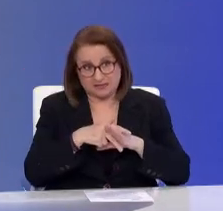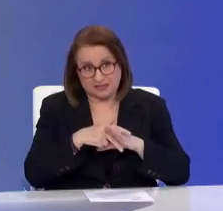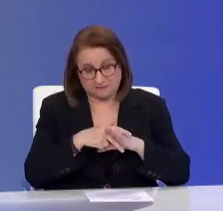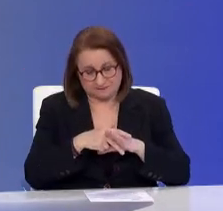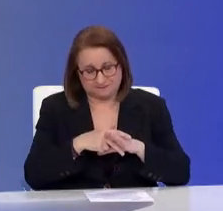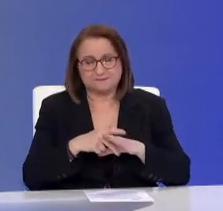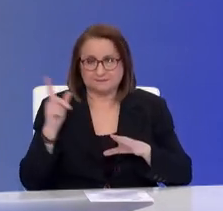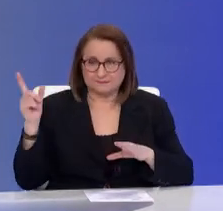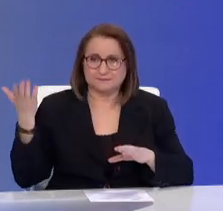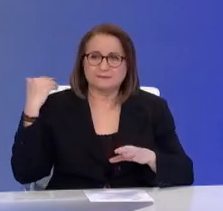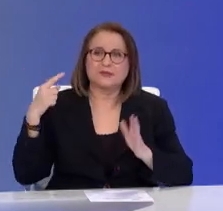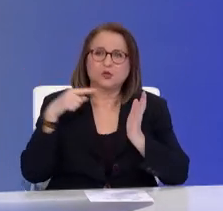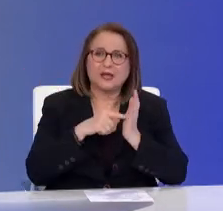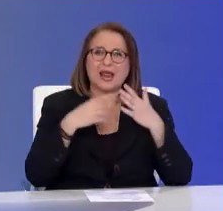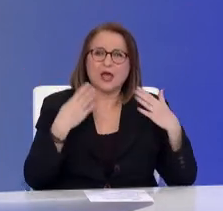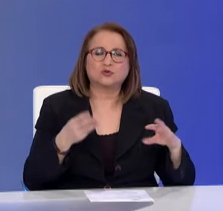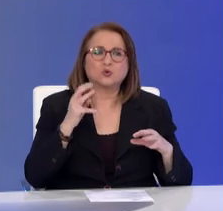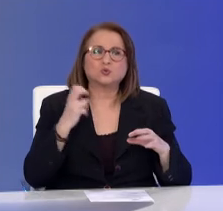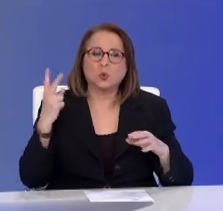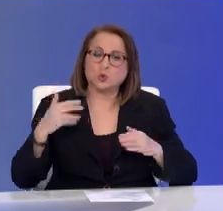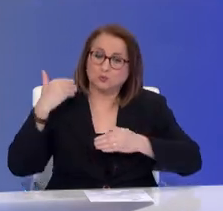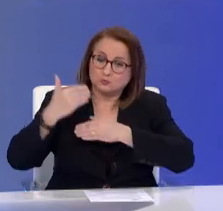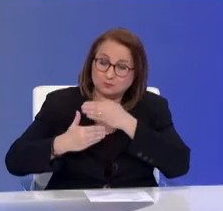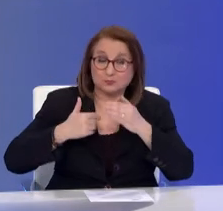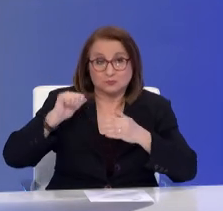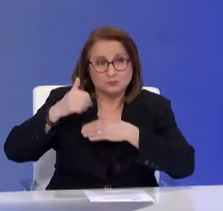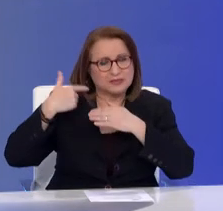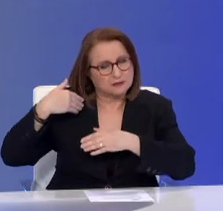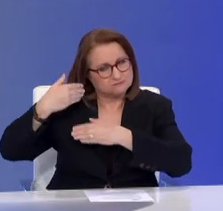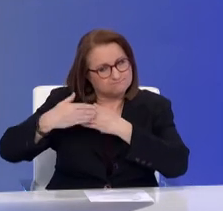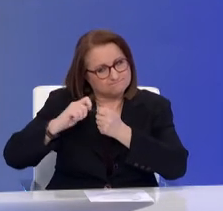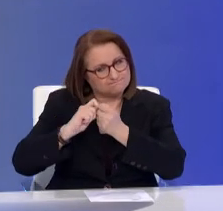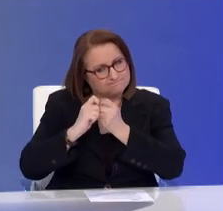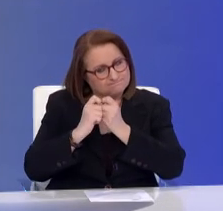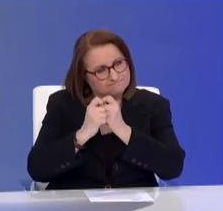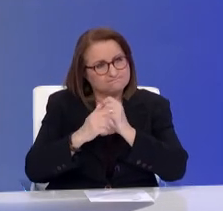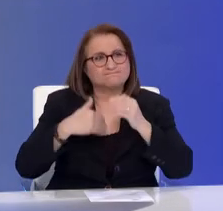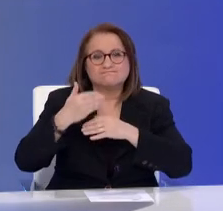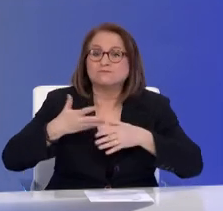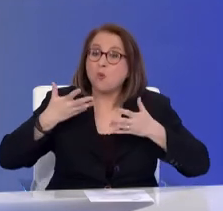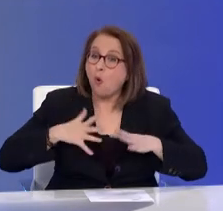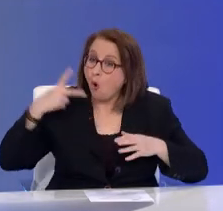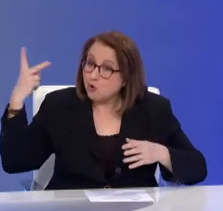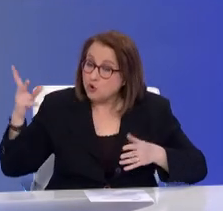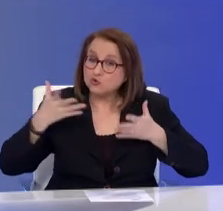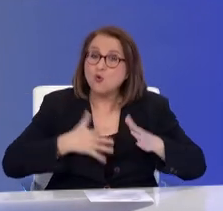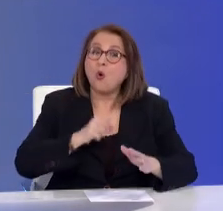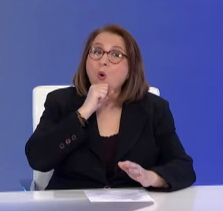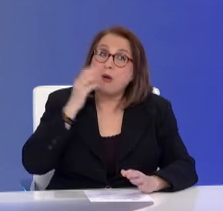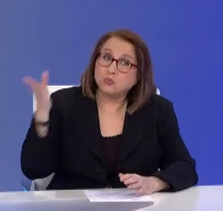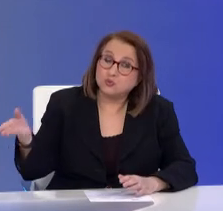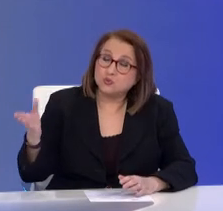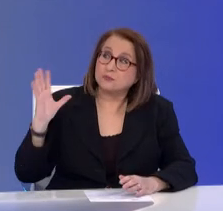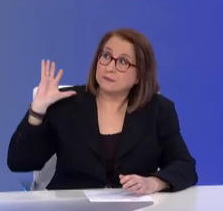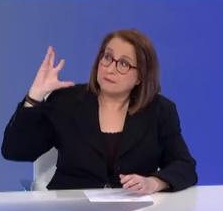Στα βήματα του, ο κύριος Σαρλ Πικτέ είναι σήμερα